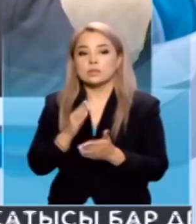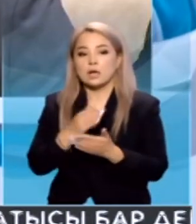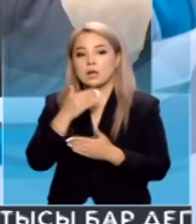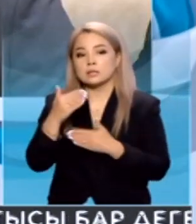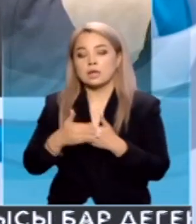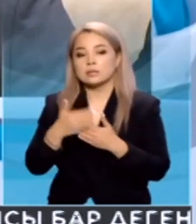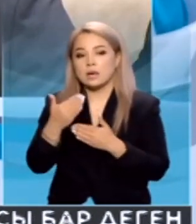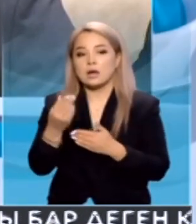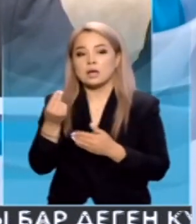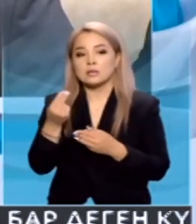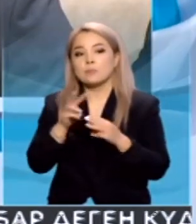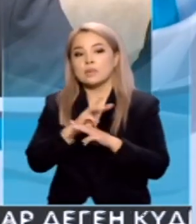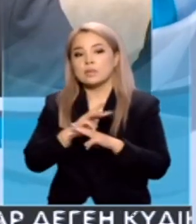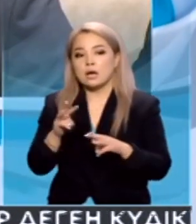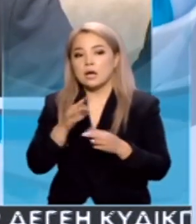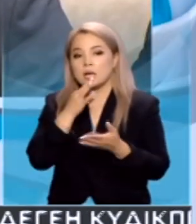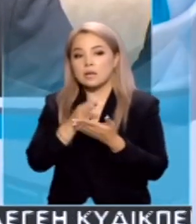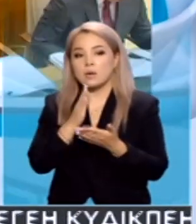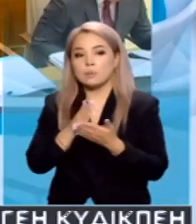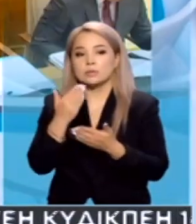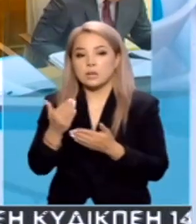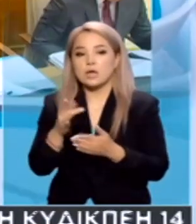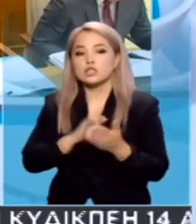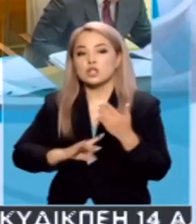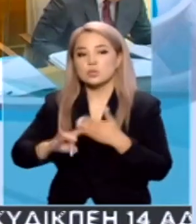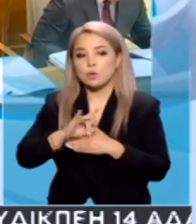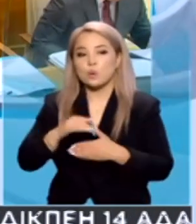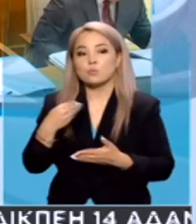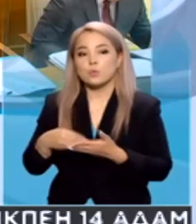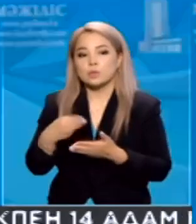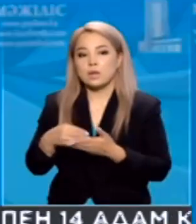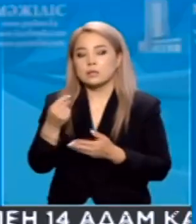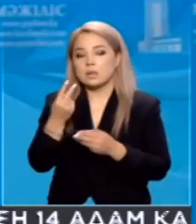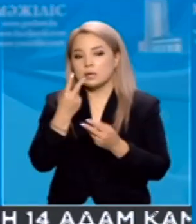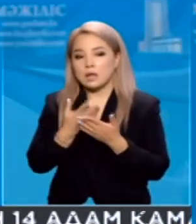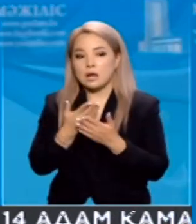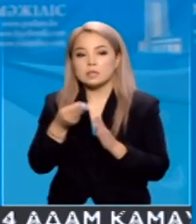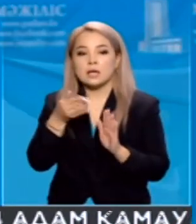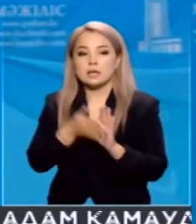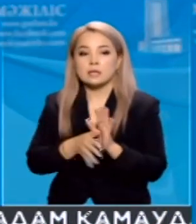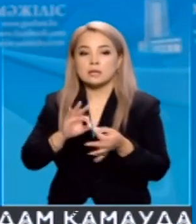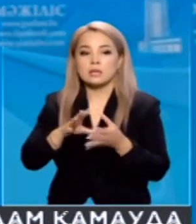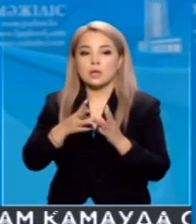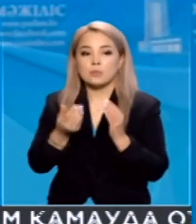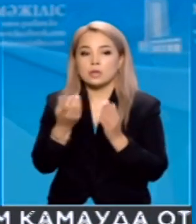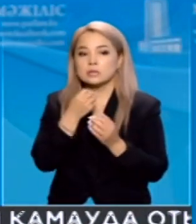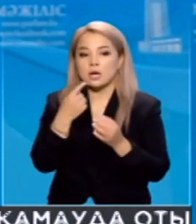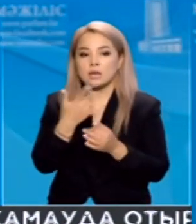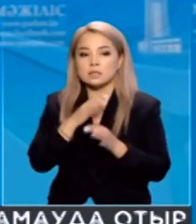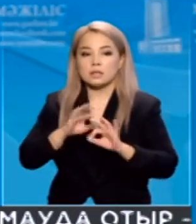алдына қаржы министрі шығып, былтыр республикалық бюджеттің ақшасы қалай жұмсалғаны жайлы есеп